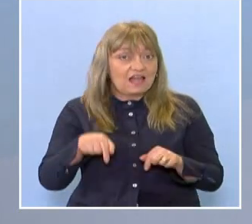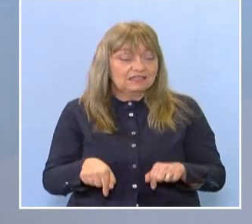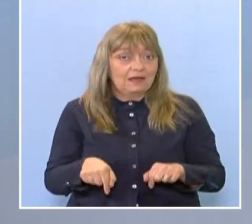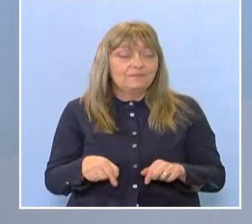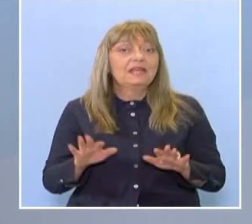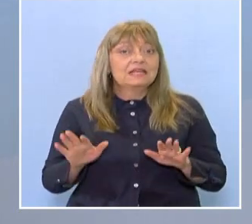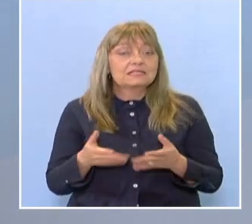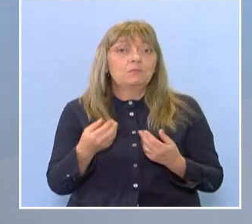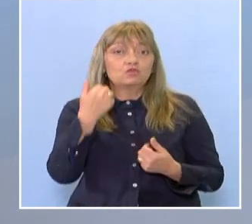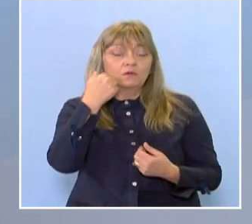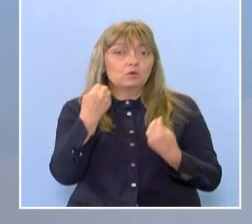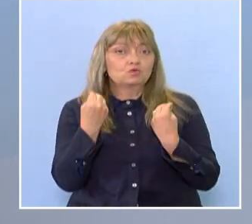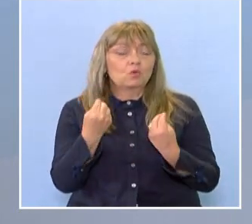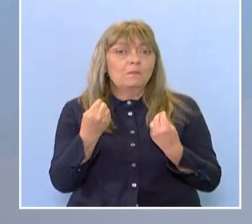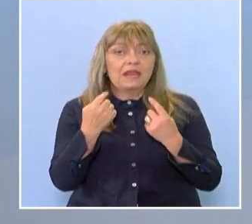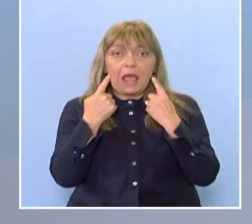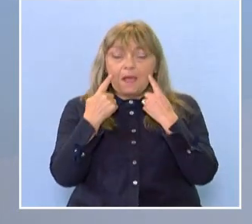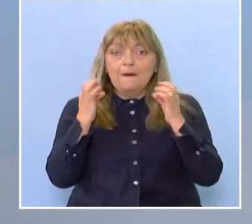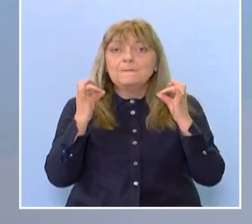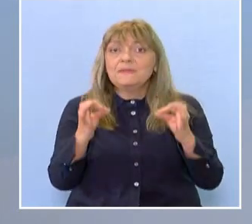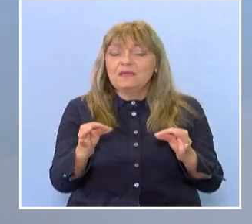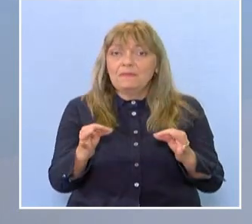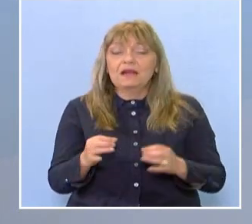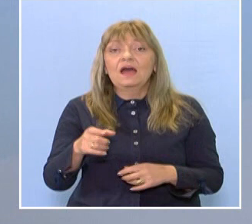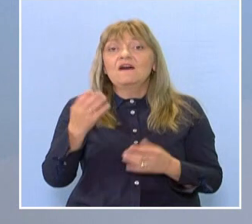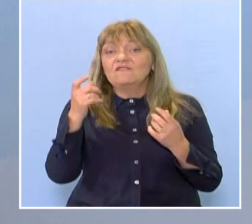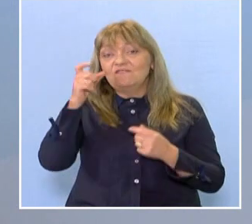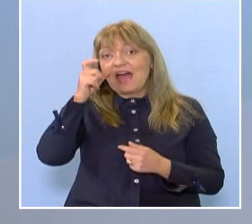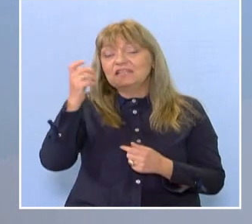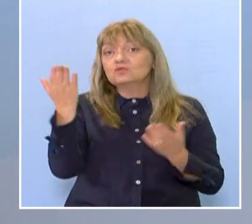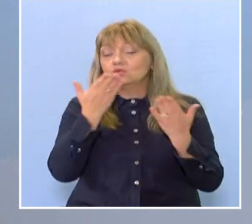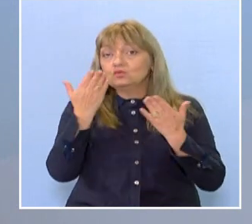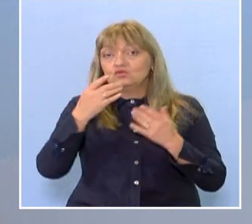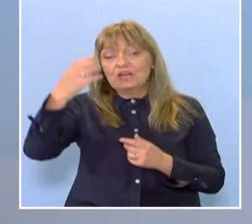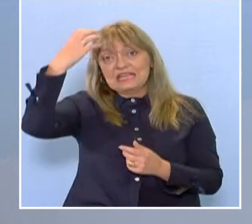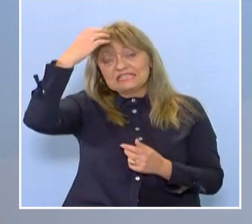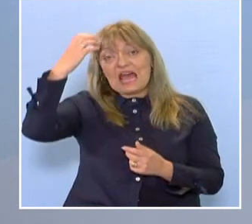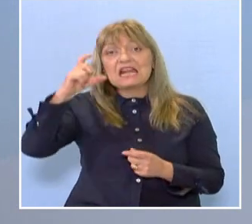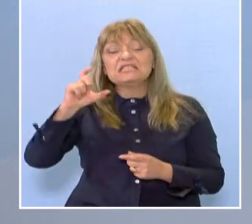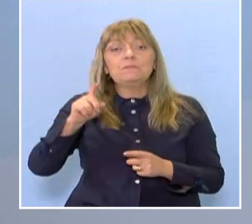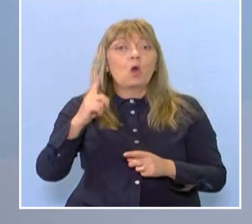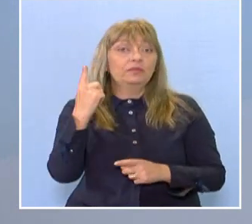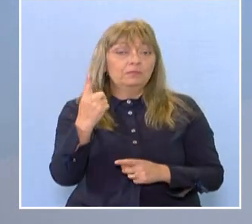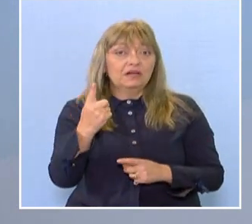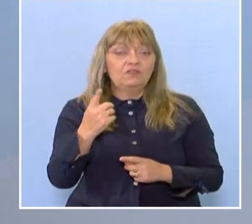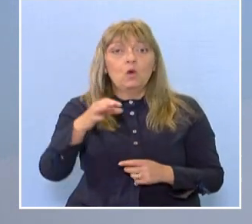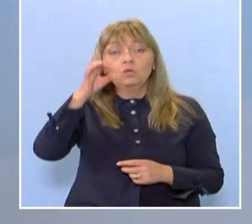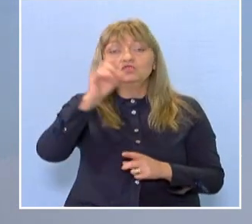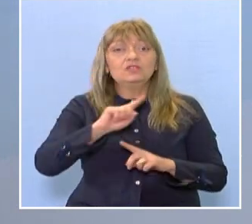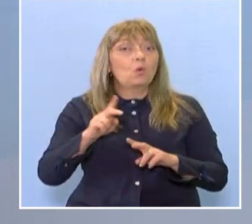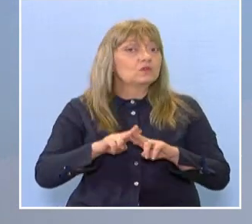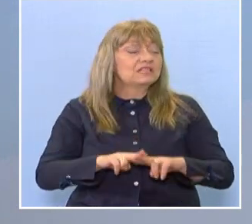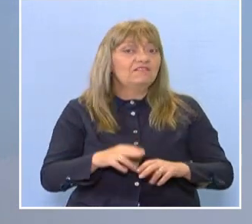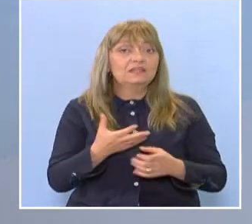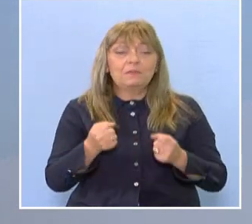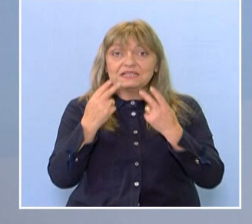Започваме с добрия пример. Във Варненското основно училище Цар Симеон I добрите постъпки на учениците не остават без внимание.